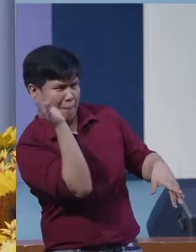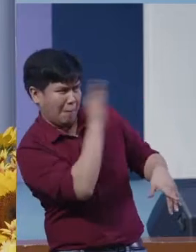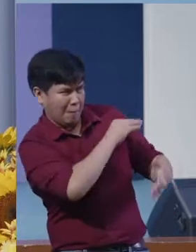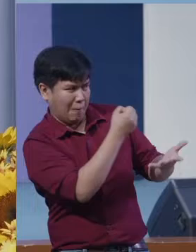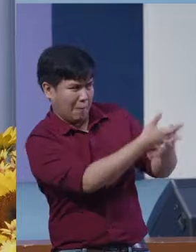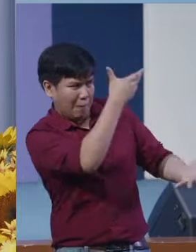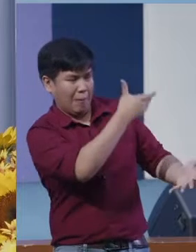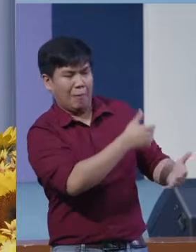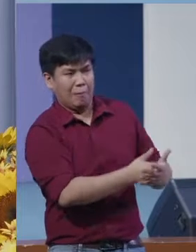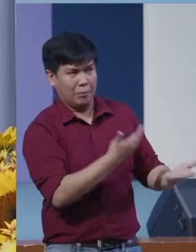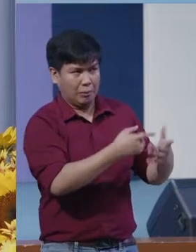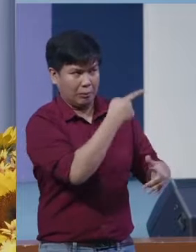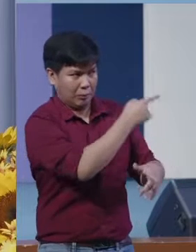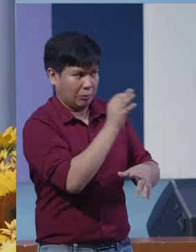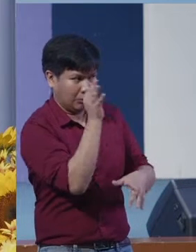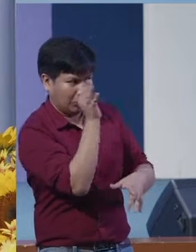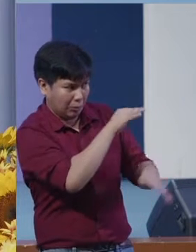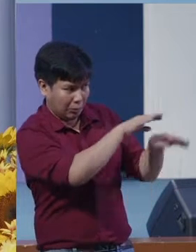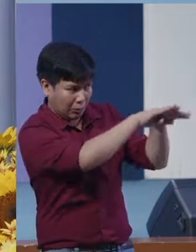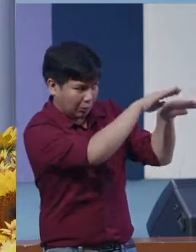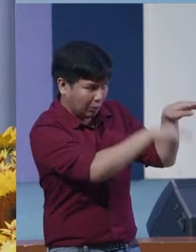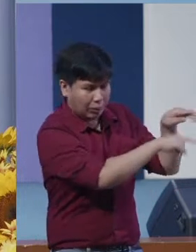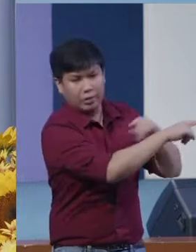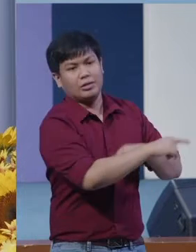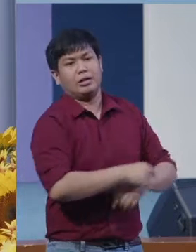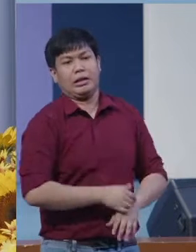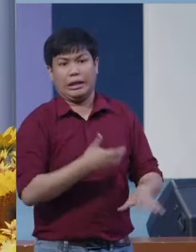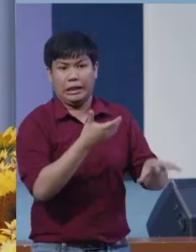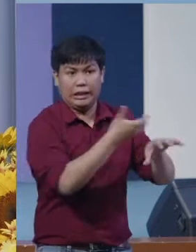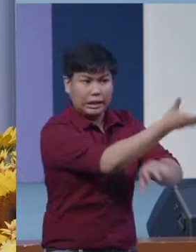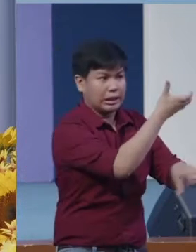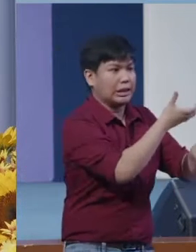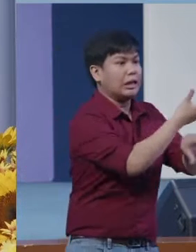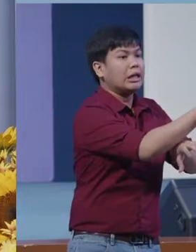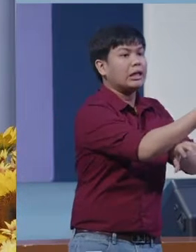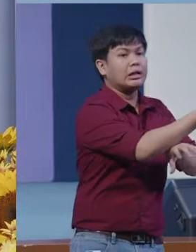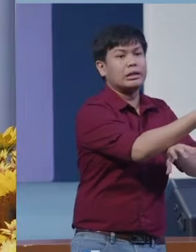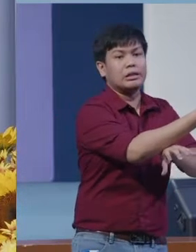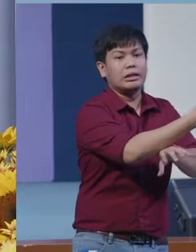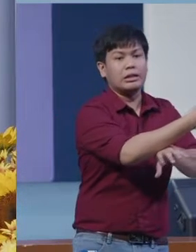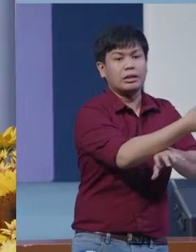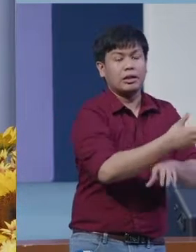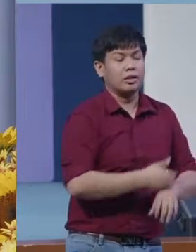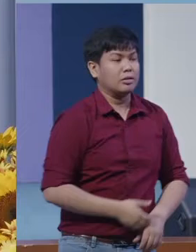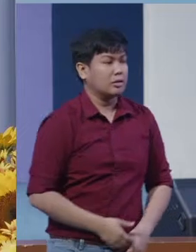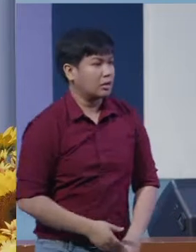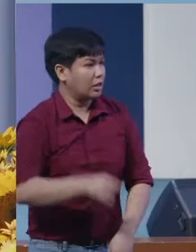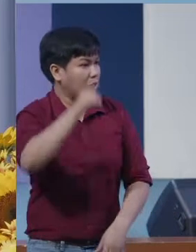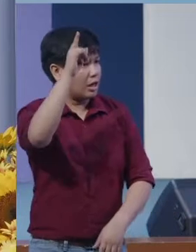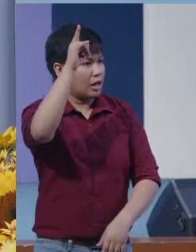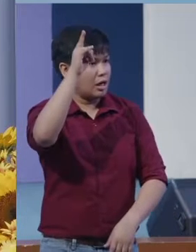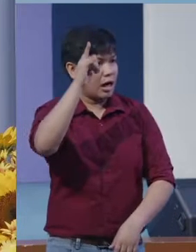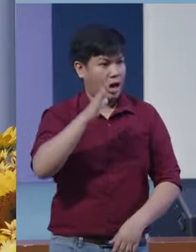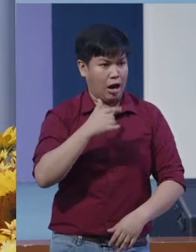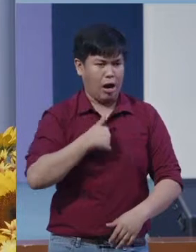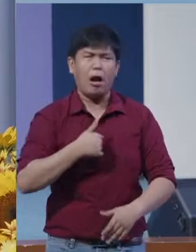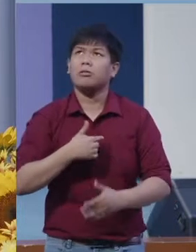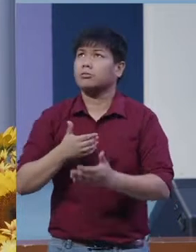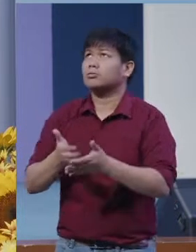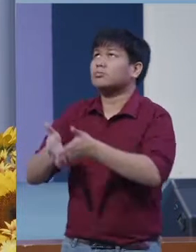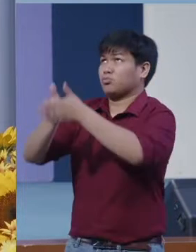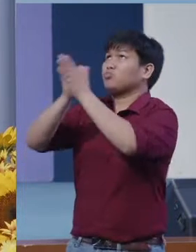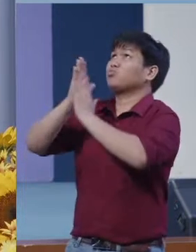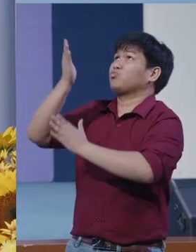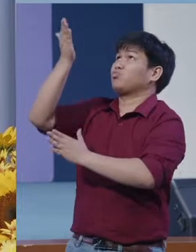You ask and do not receive because you ask wrongly. You spend it on your